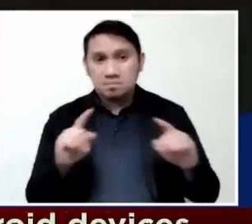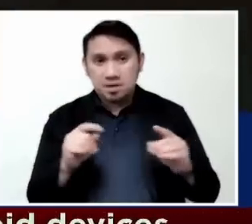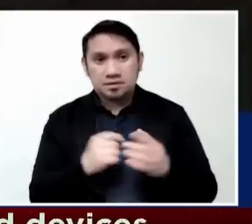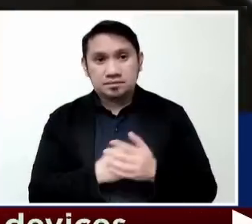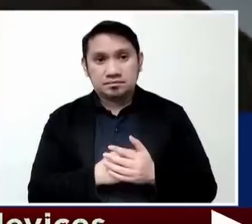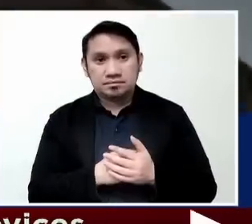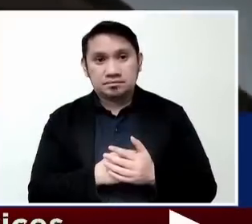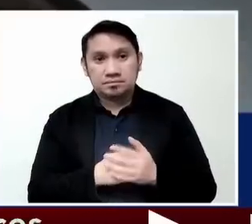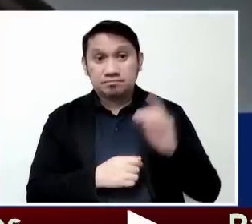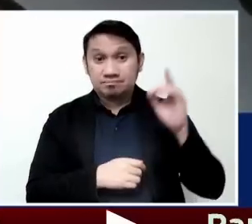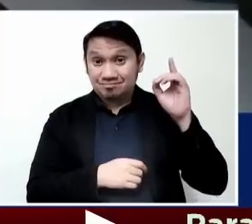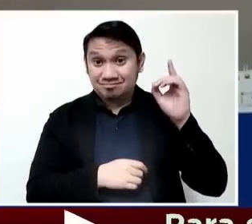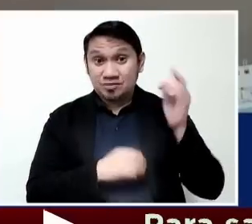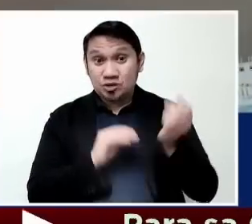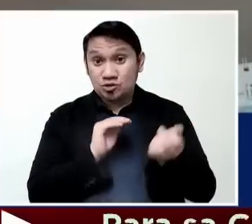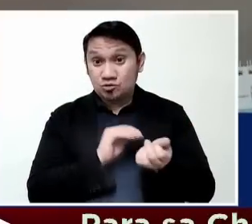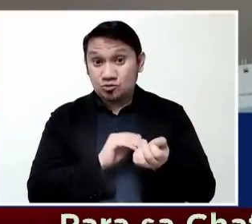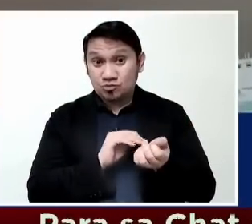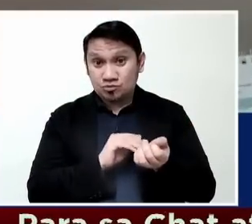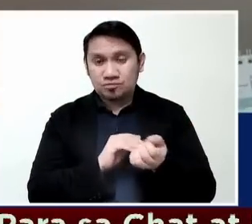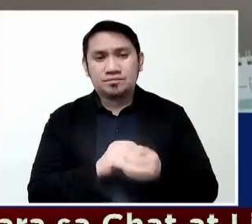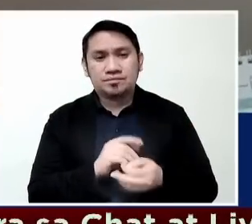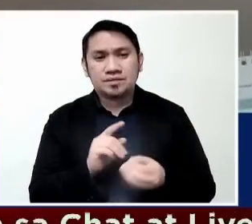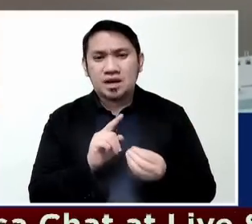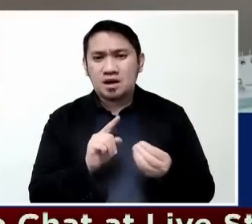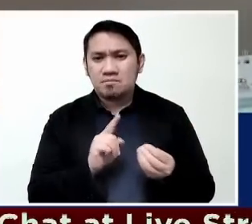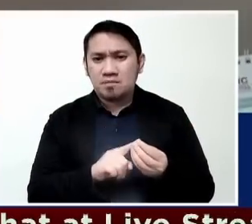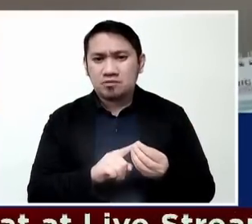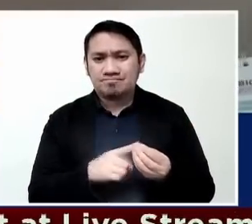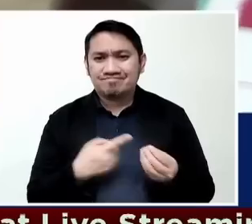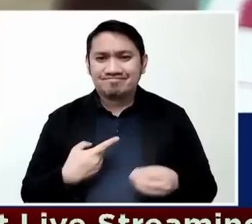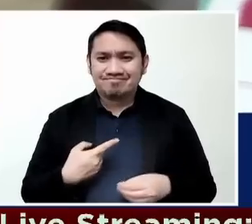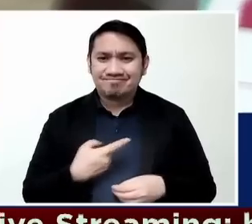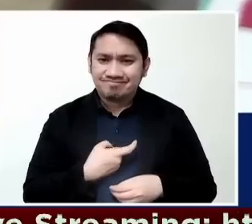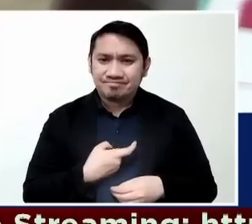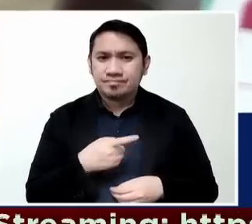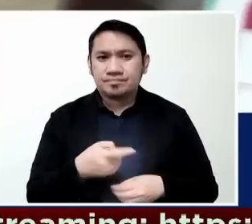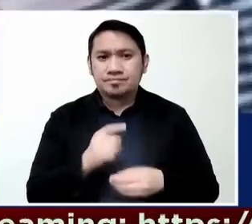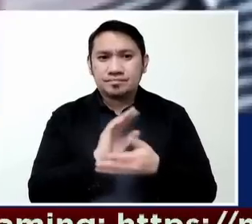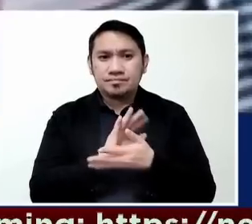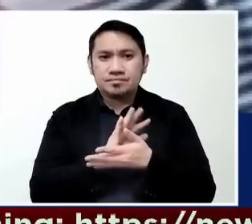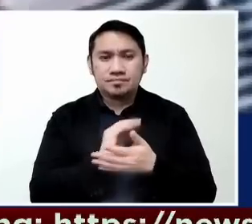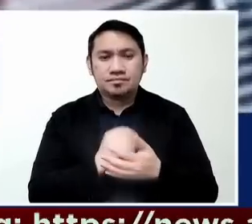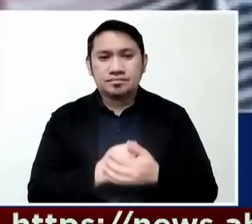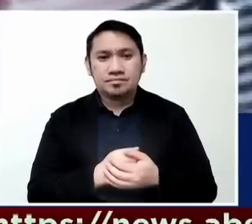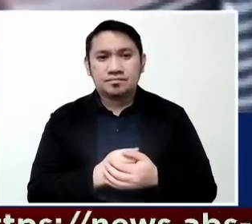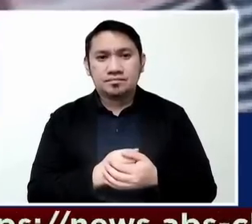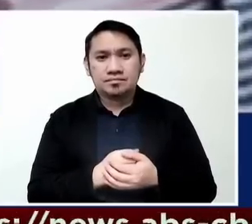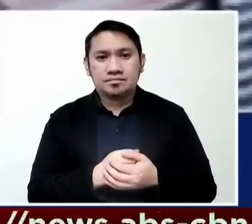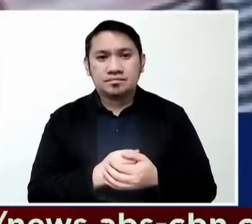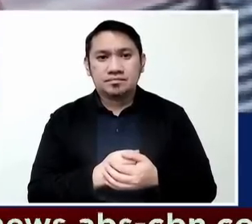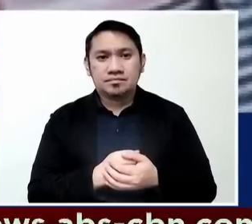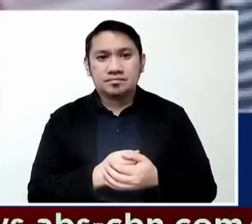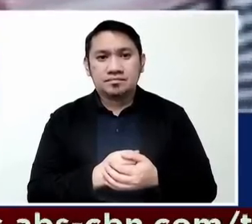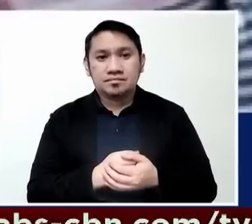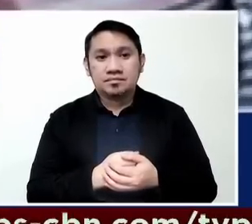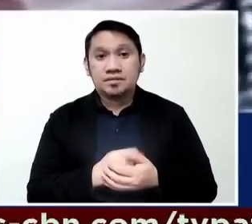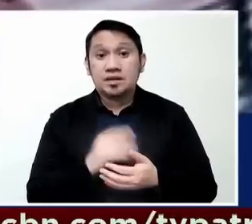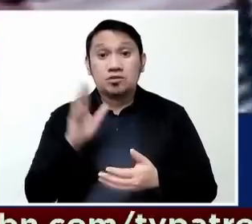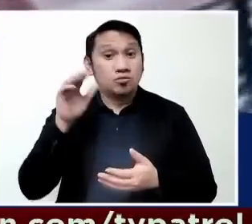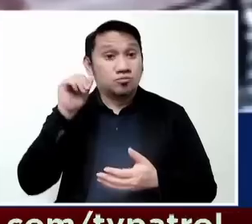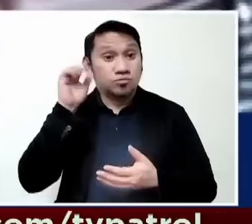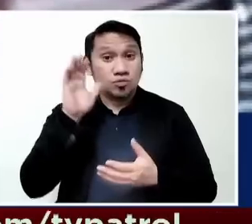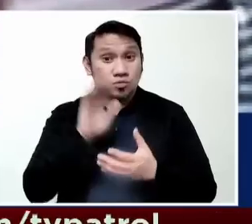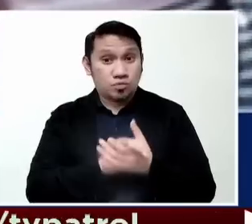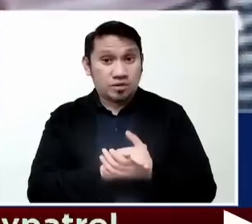pediatrician na si Dr. Jerome Sinin ang kirot ng epekto ng COVID-19 habang buhay. Isa ang kanyang asawa na si